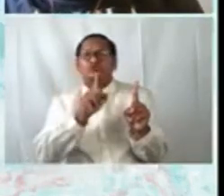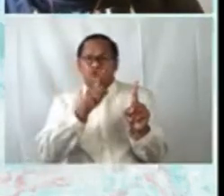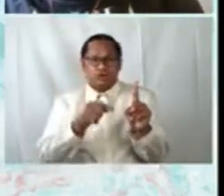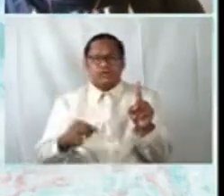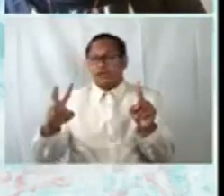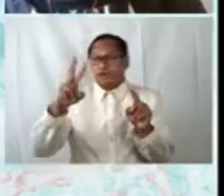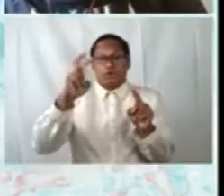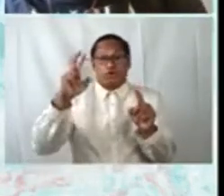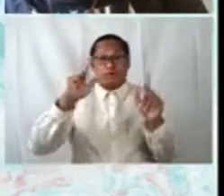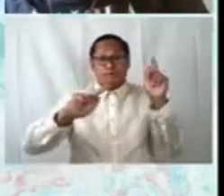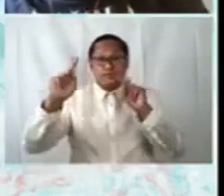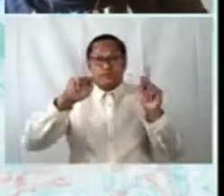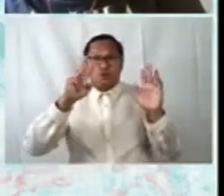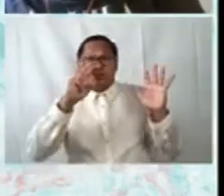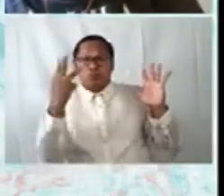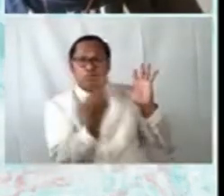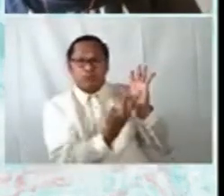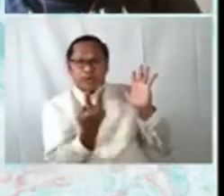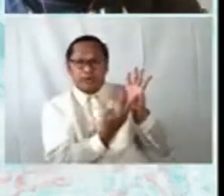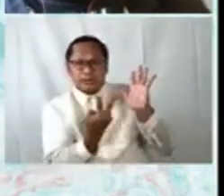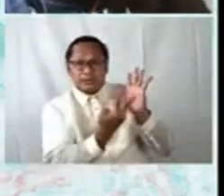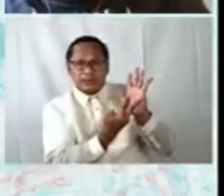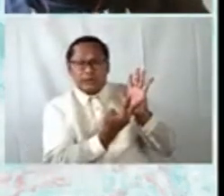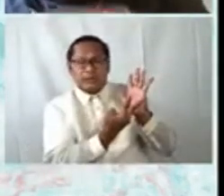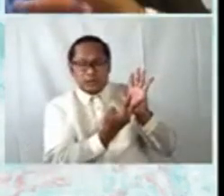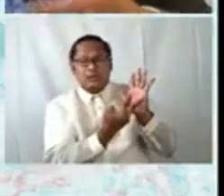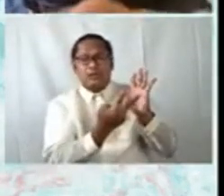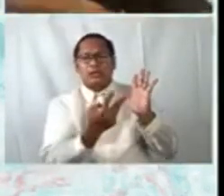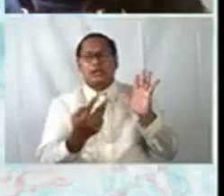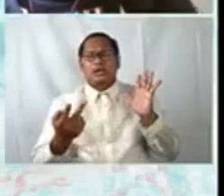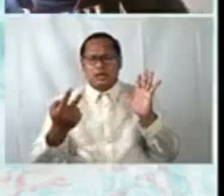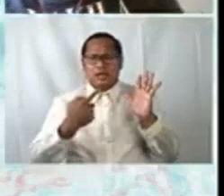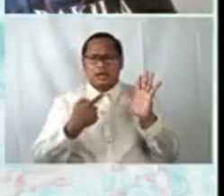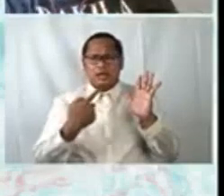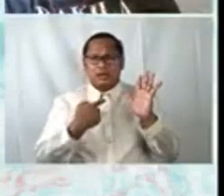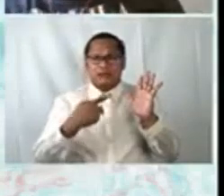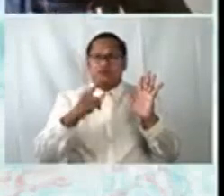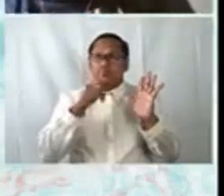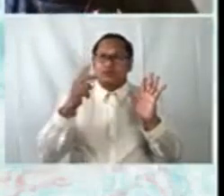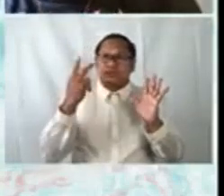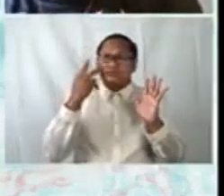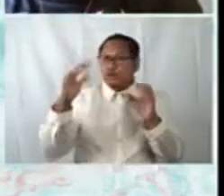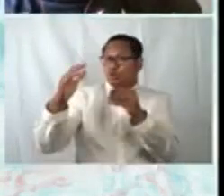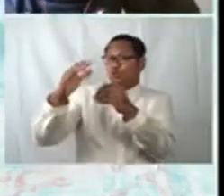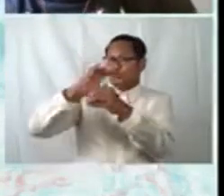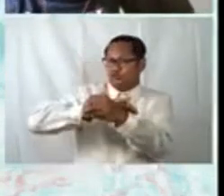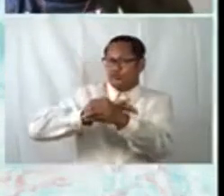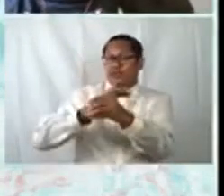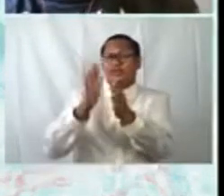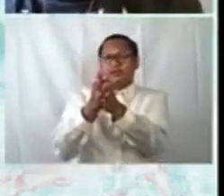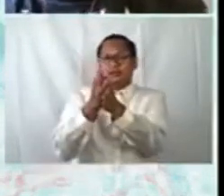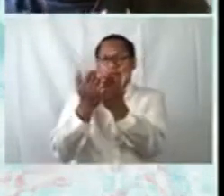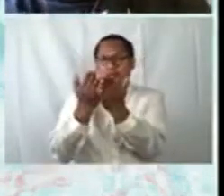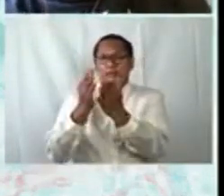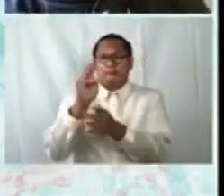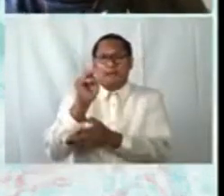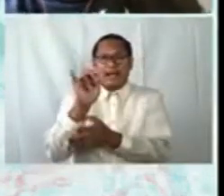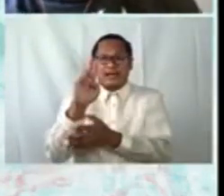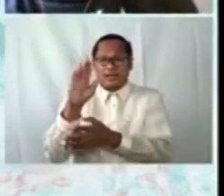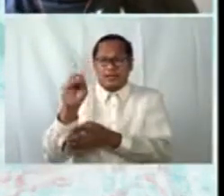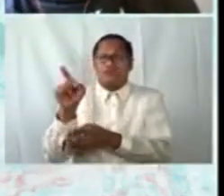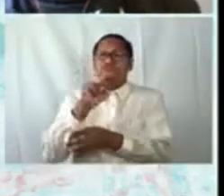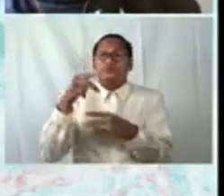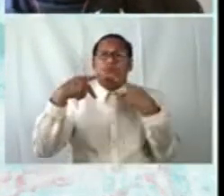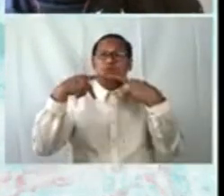tao ang isang dokumento. Ito pong nasa cover ng aklat ni Manny Calairo, no?